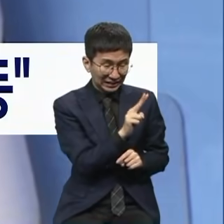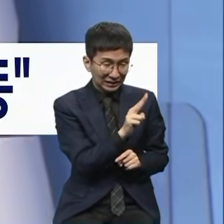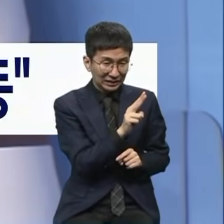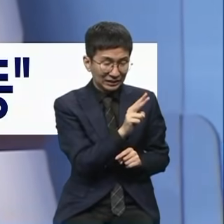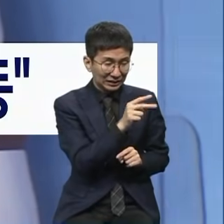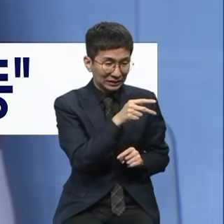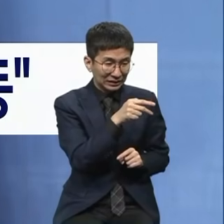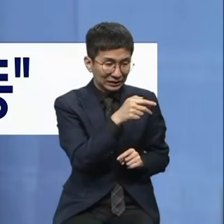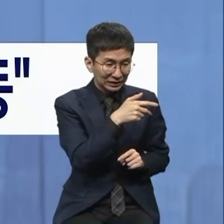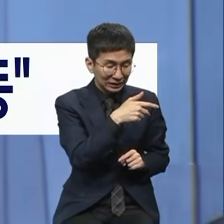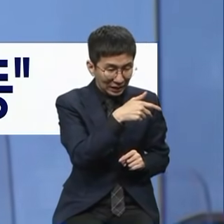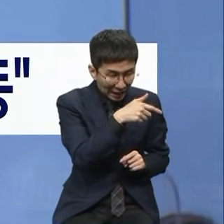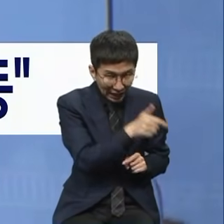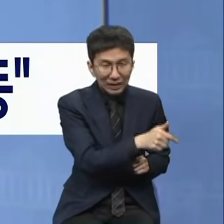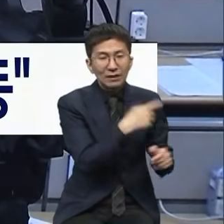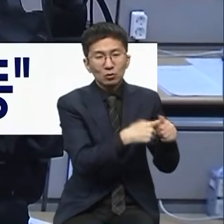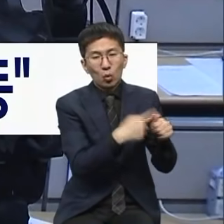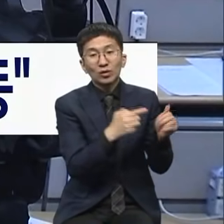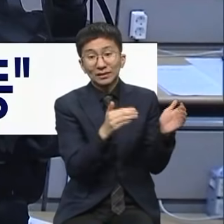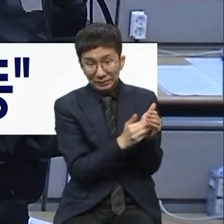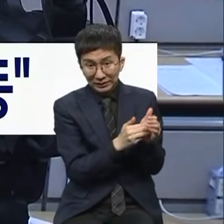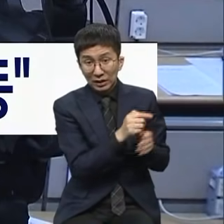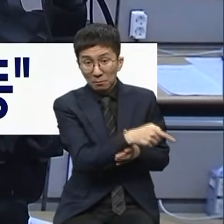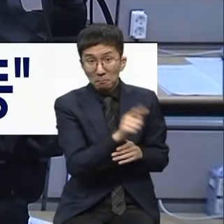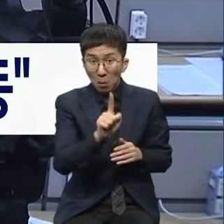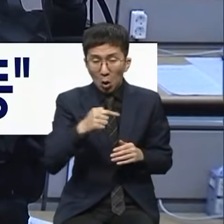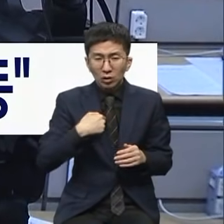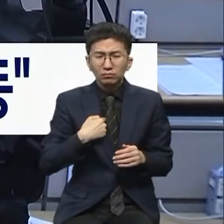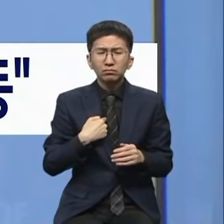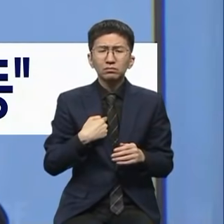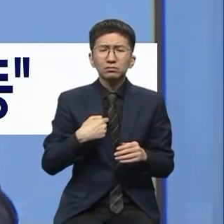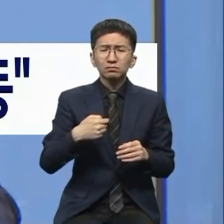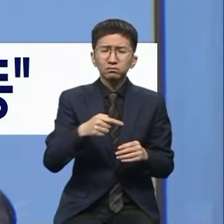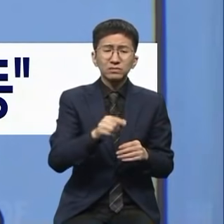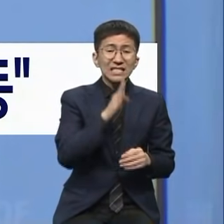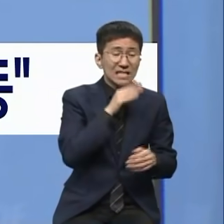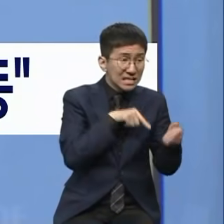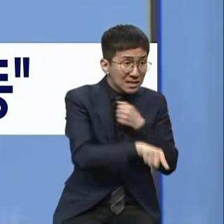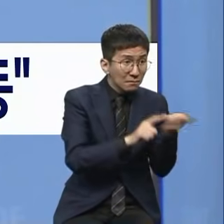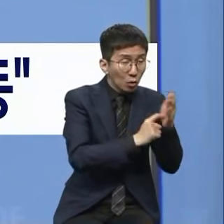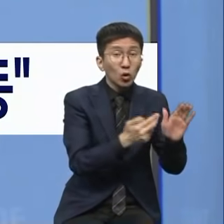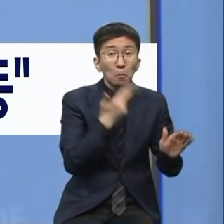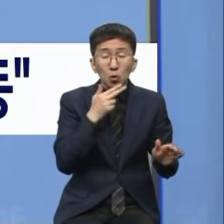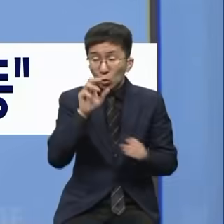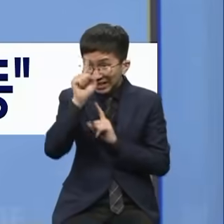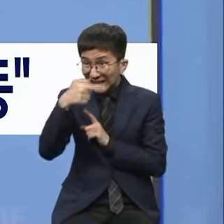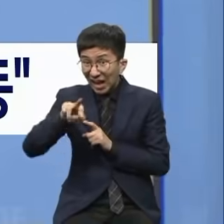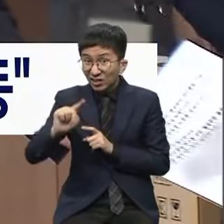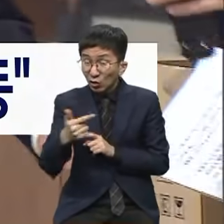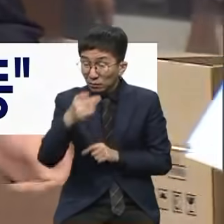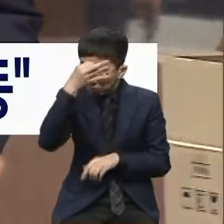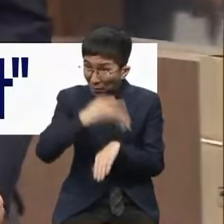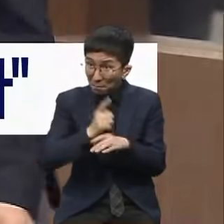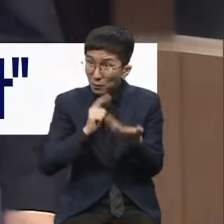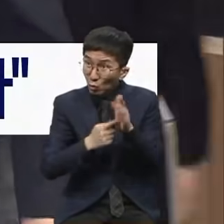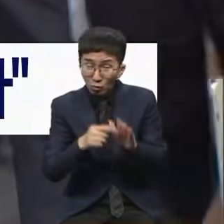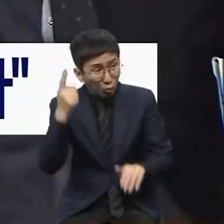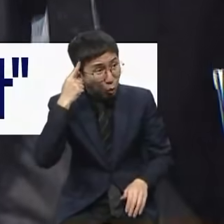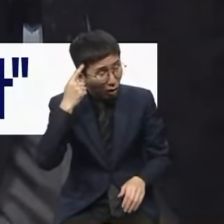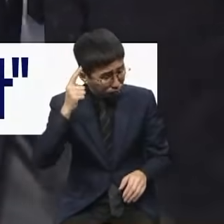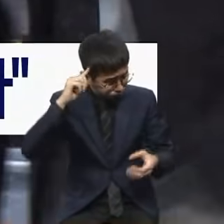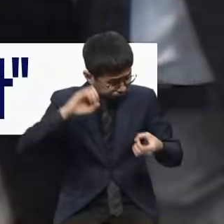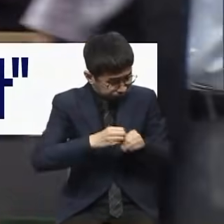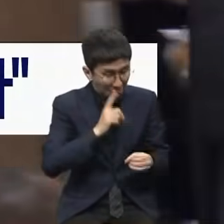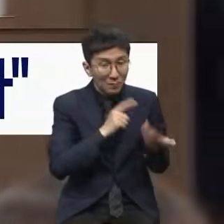지사가 진실규명 요구는 뭉개고 이 전 대표에게 사과를 요구하는 건 기이한 행동이라고 꼬집었고 유승민 캠프는